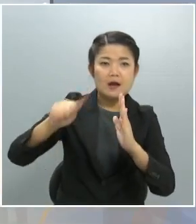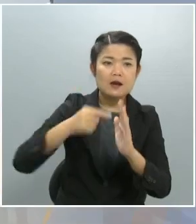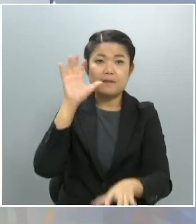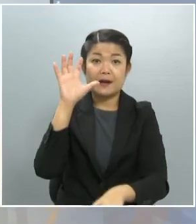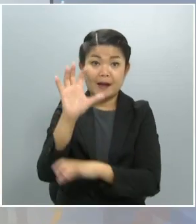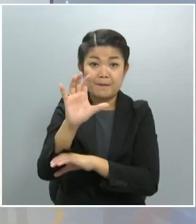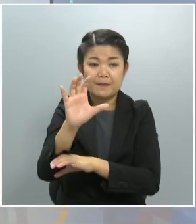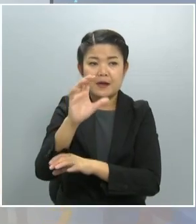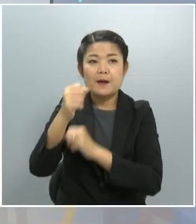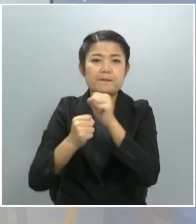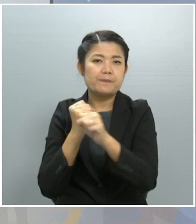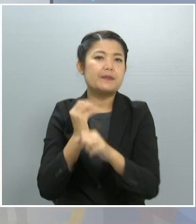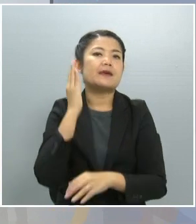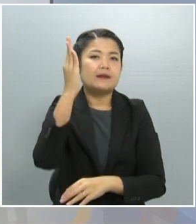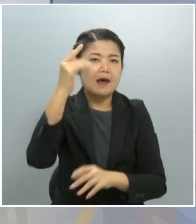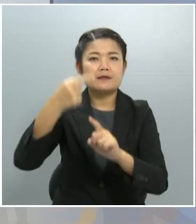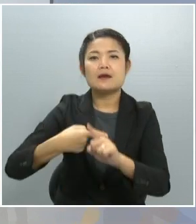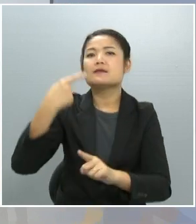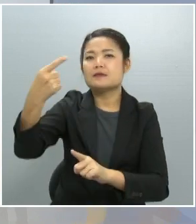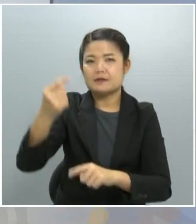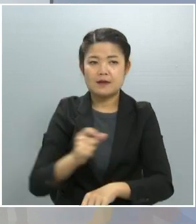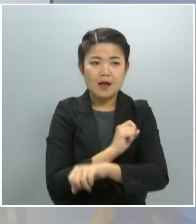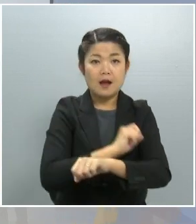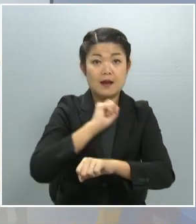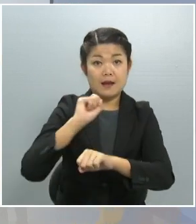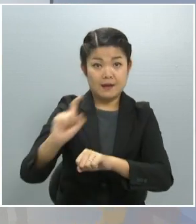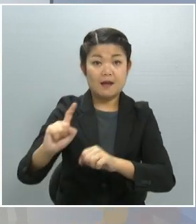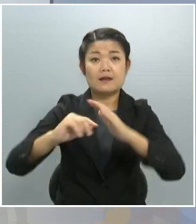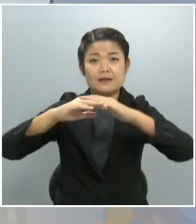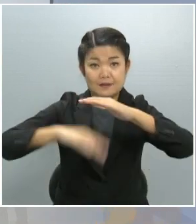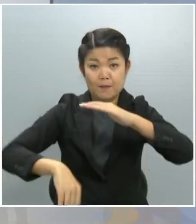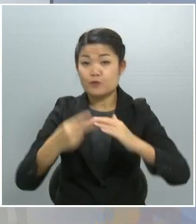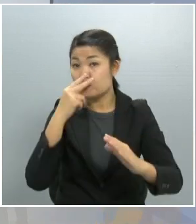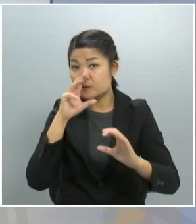ใหม ่ต้นปีหน้านะคะ ค่าจ้างขั้นต่ำท่านผู้ชมเดี๋ยวตามดู